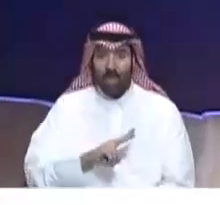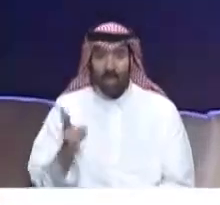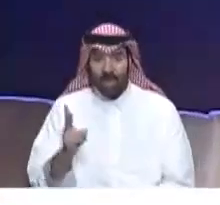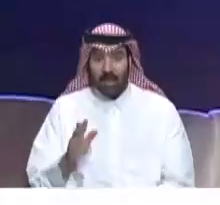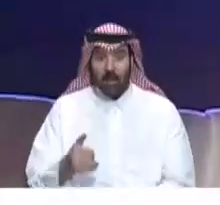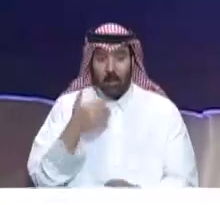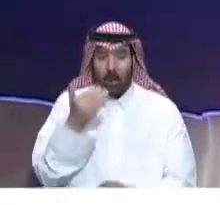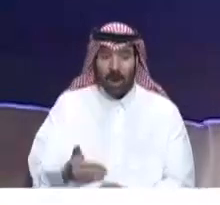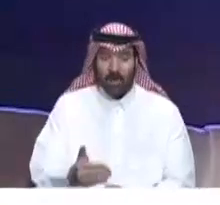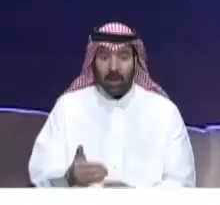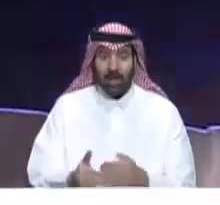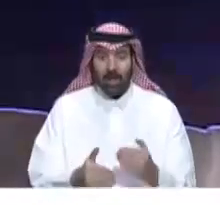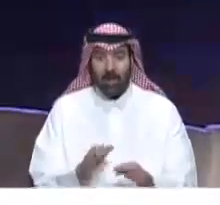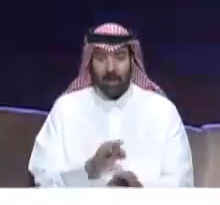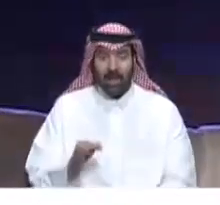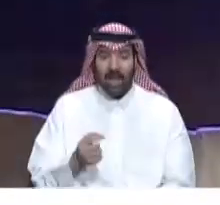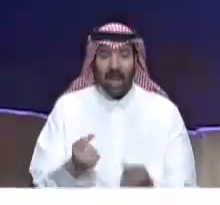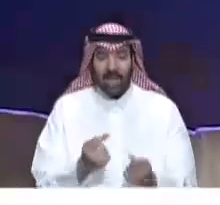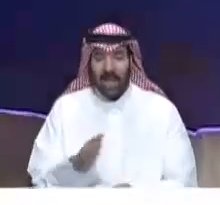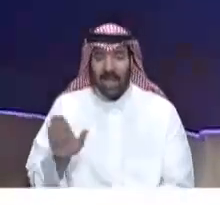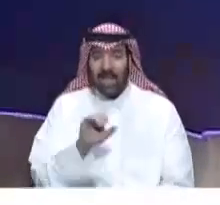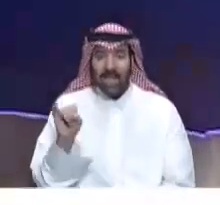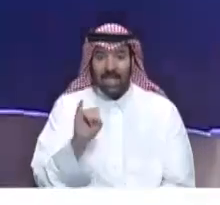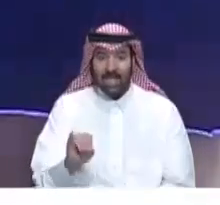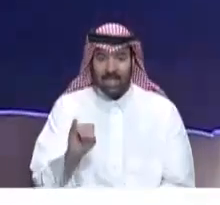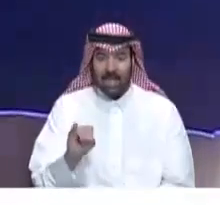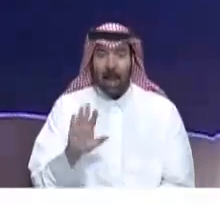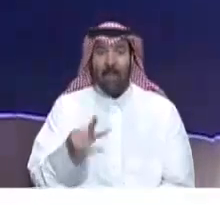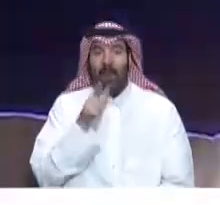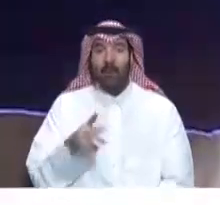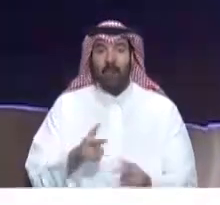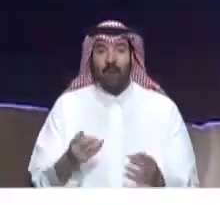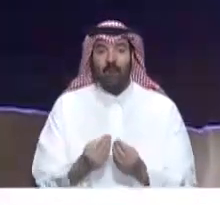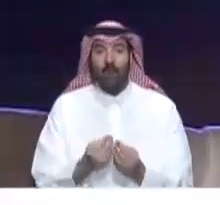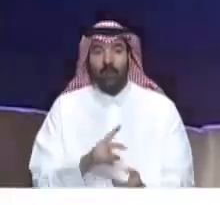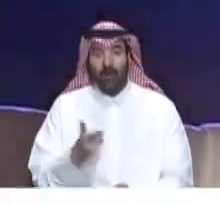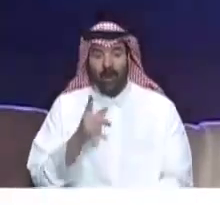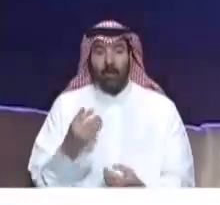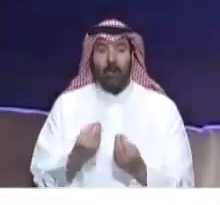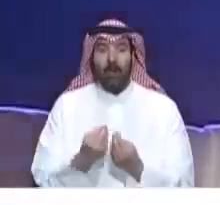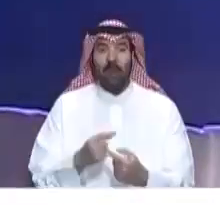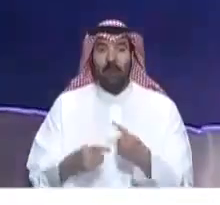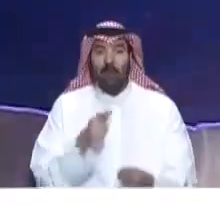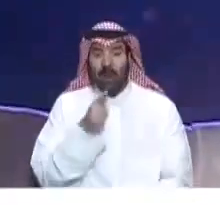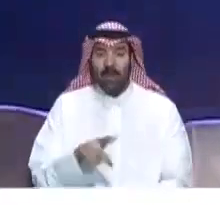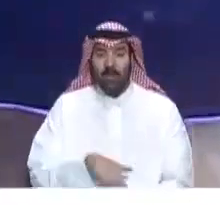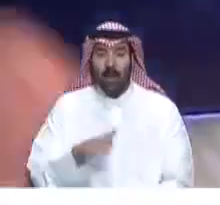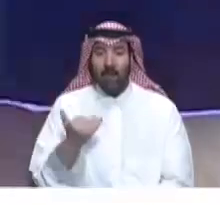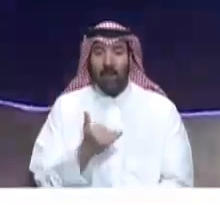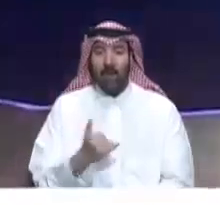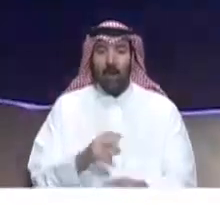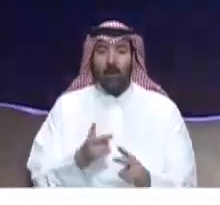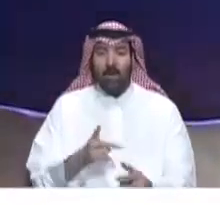وما يتبع هذا اللون. هنا في حديقة يعني السلام أيضا هناك نموذج عصري